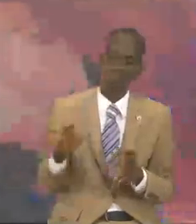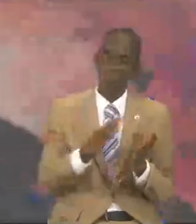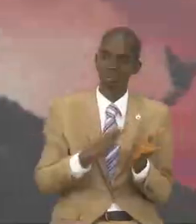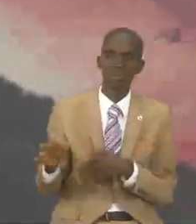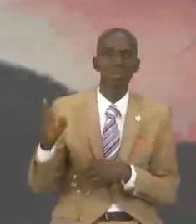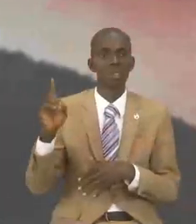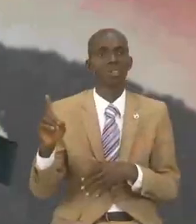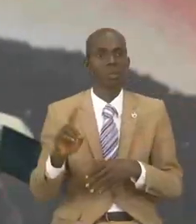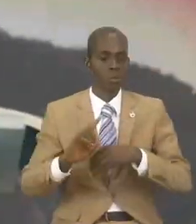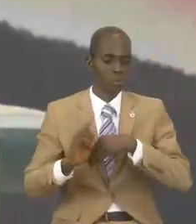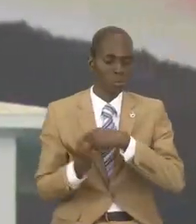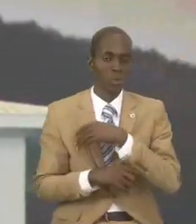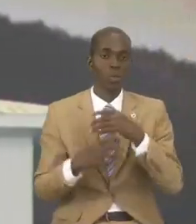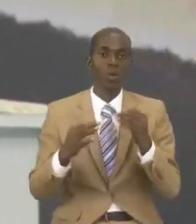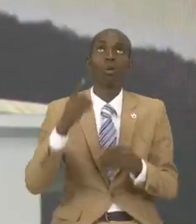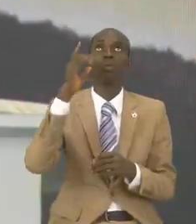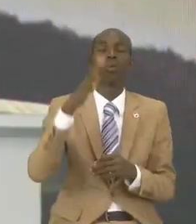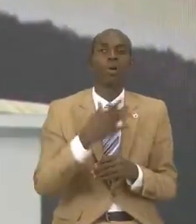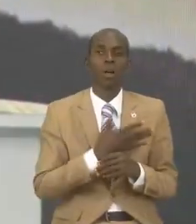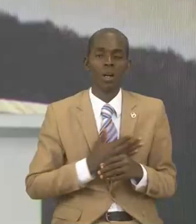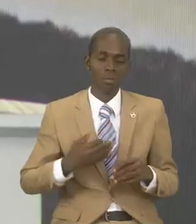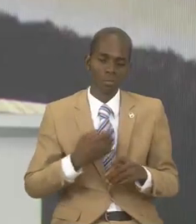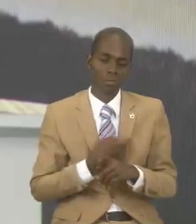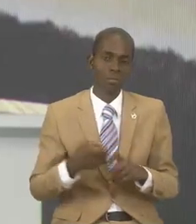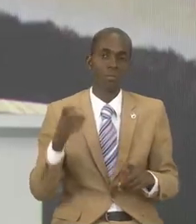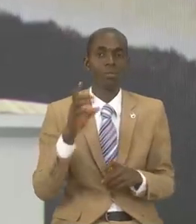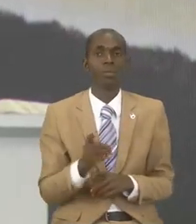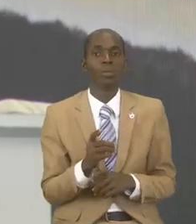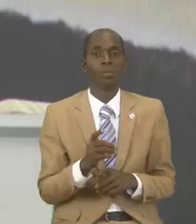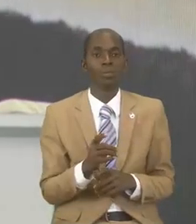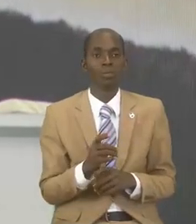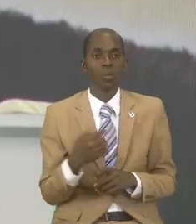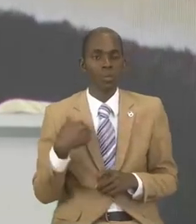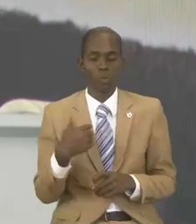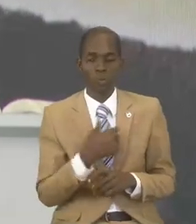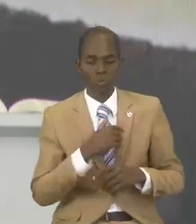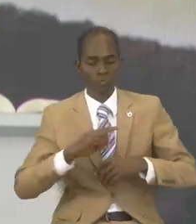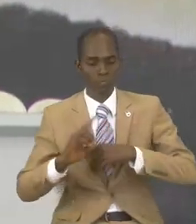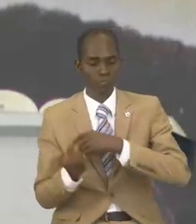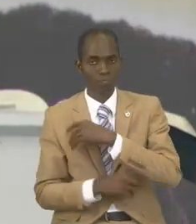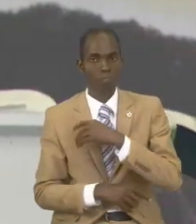C'est de nos douleurs qu'il s'est chargé. Nous l'avons considéré comme puni, frappé de Dieu et humilié.